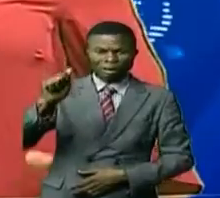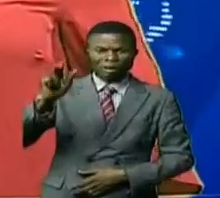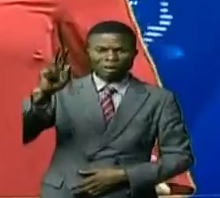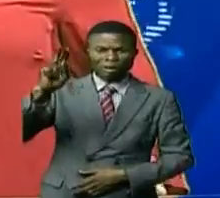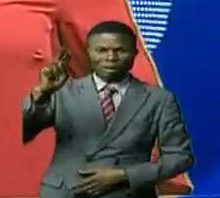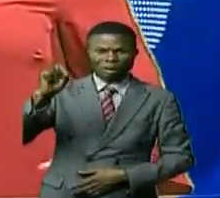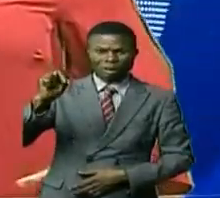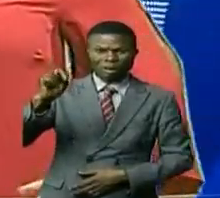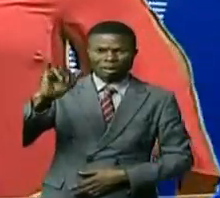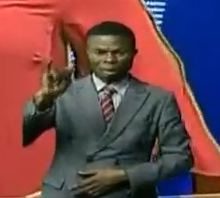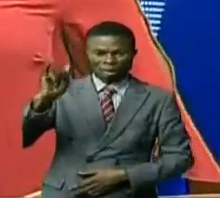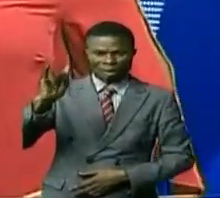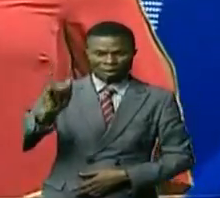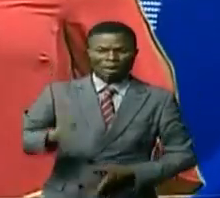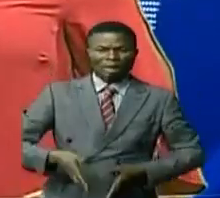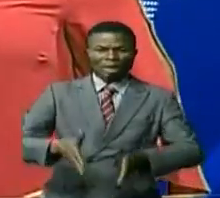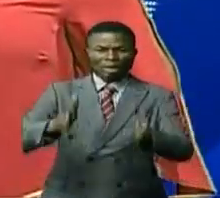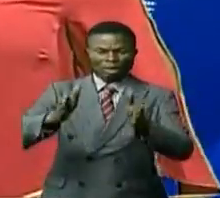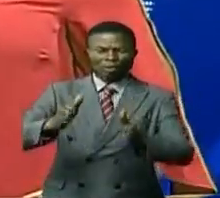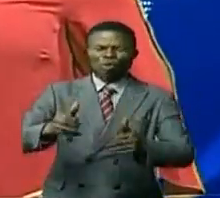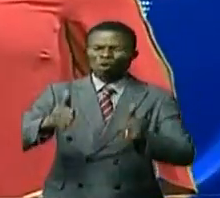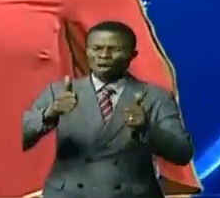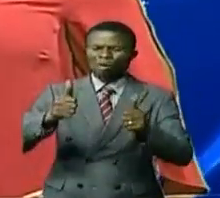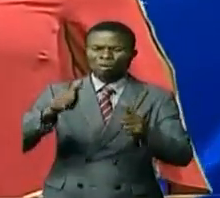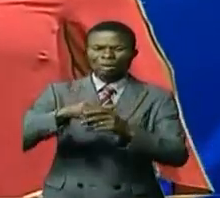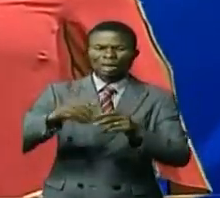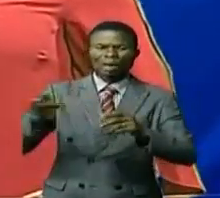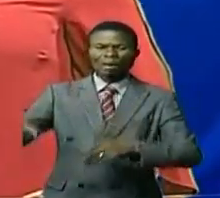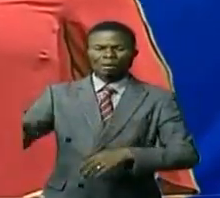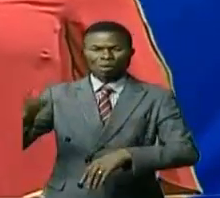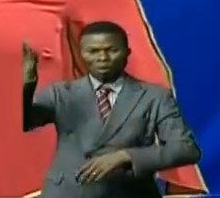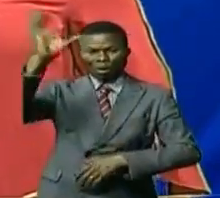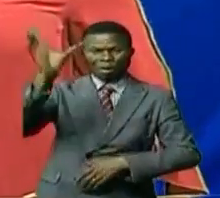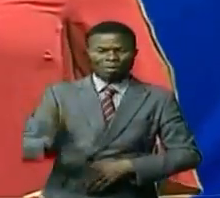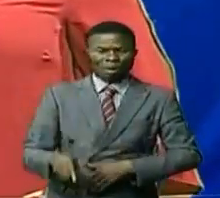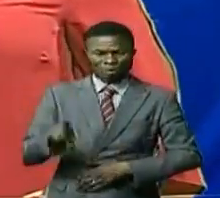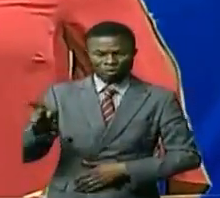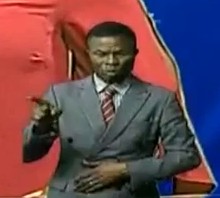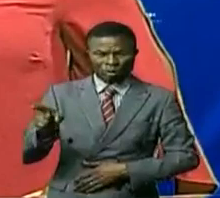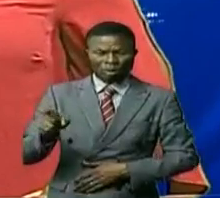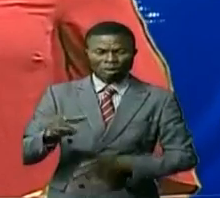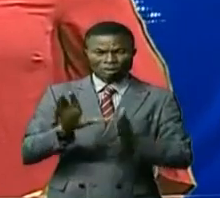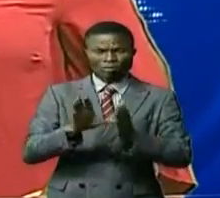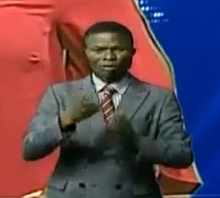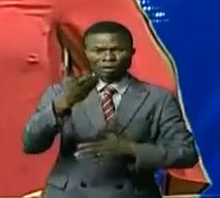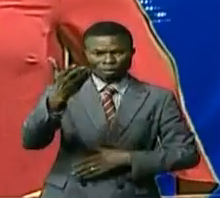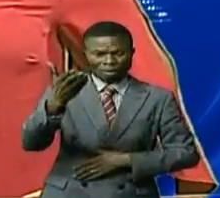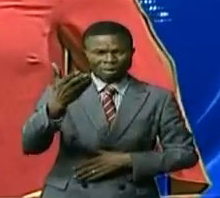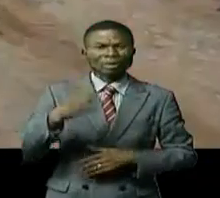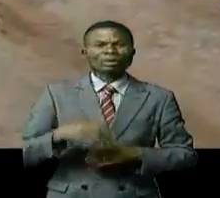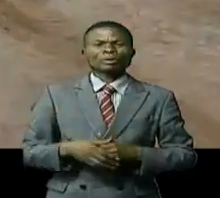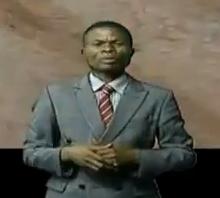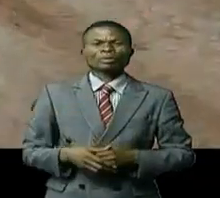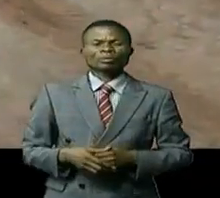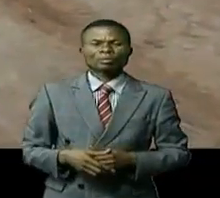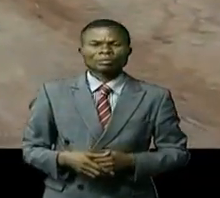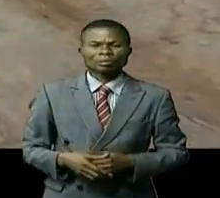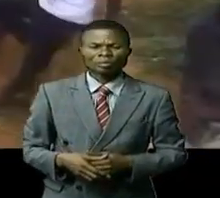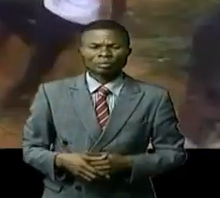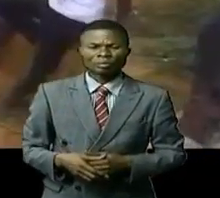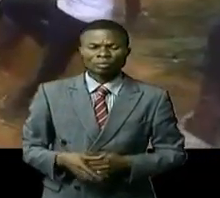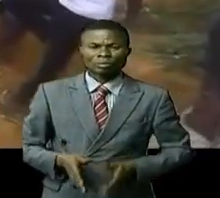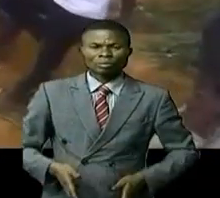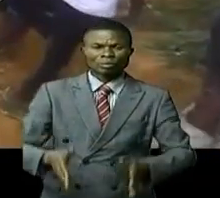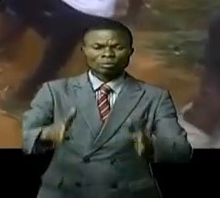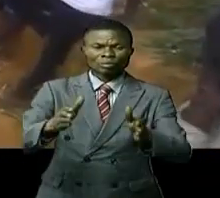des principales voies d'accès de cette ville. Nous sommes là dans la province du Congo central. Pierre Mbouissa a signé ce reportage. Située à la périphérie de la